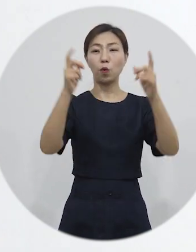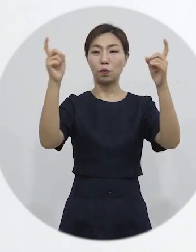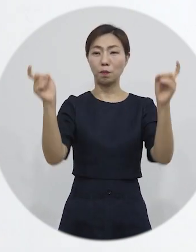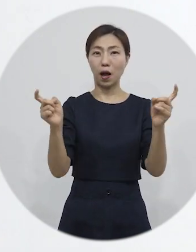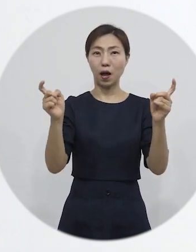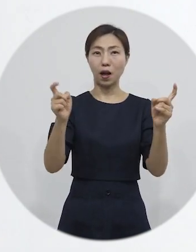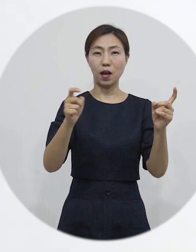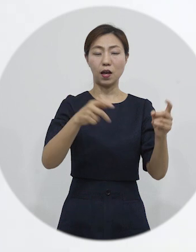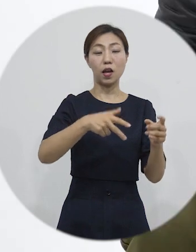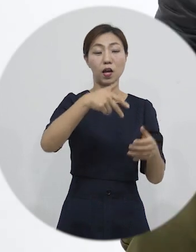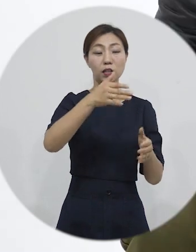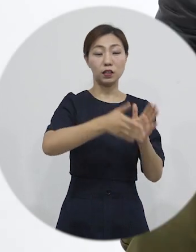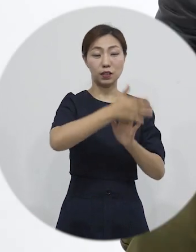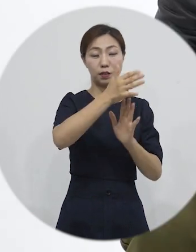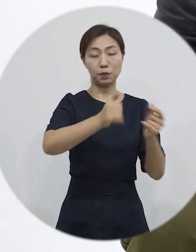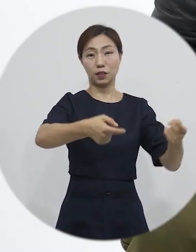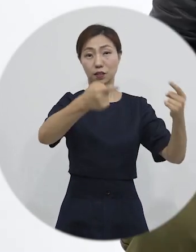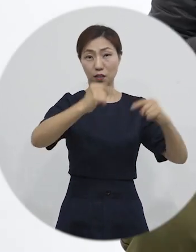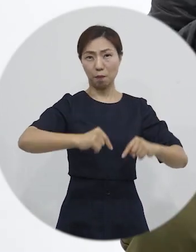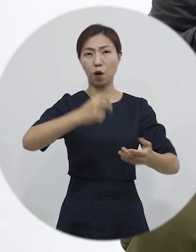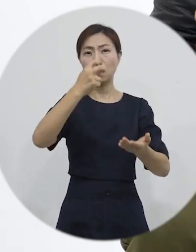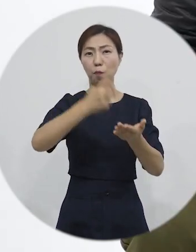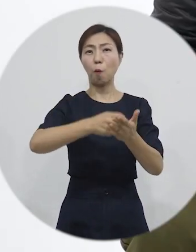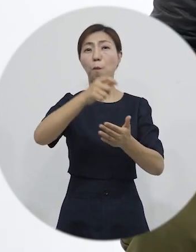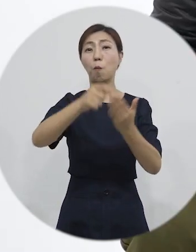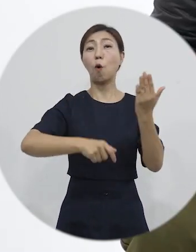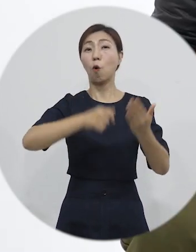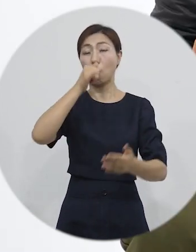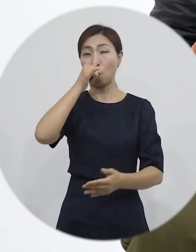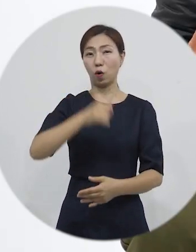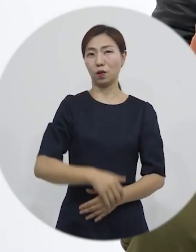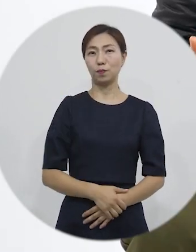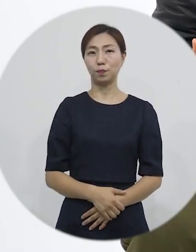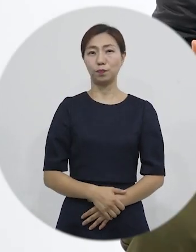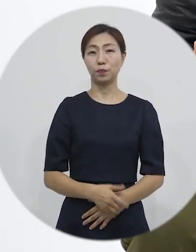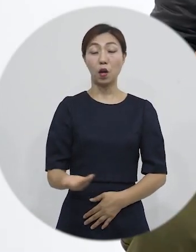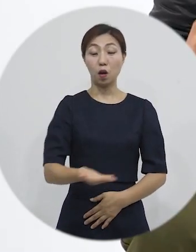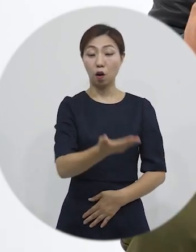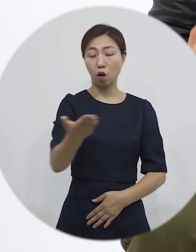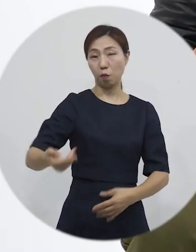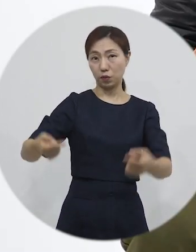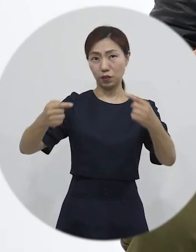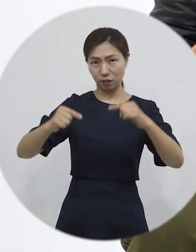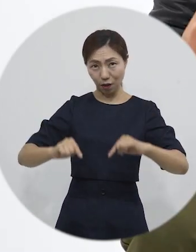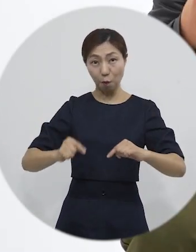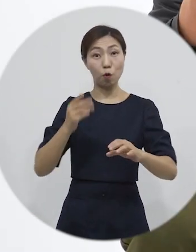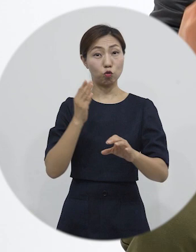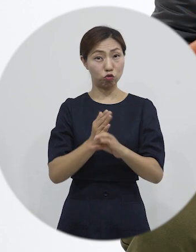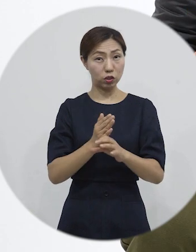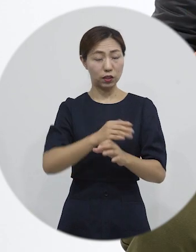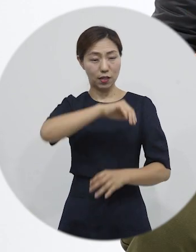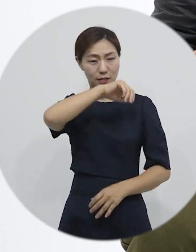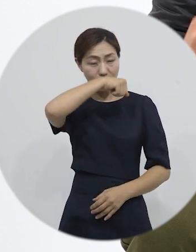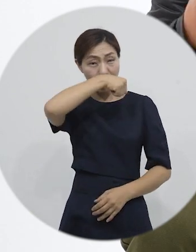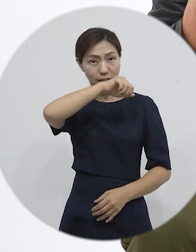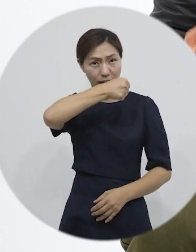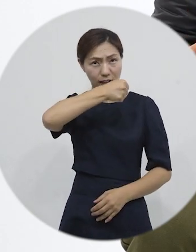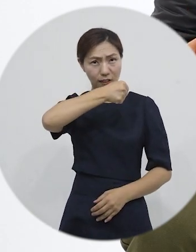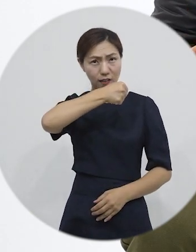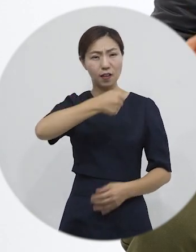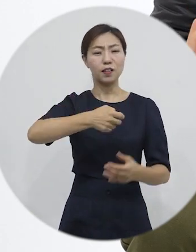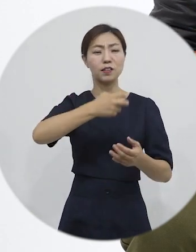주민참여예산제도라고 명시하고 있다는 것이죠. 그러니까 즉 여러분들이 참여하고 있는 참여예산제는 법에 의해서 그